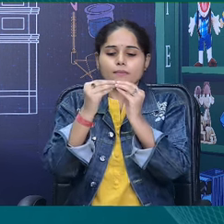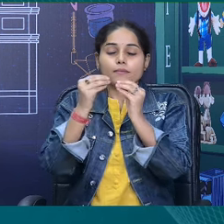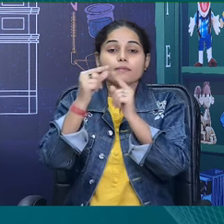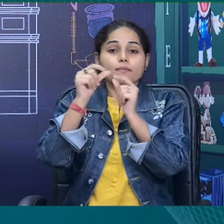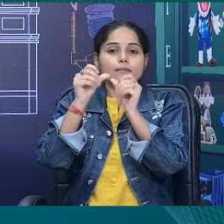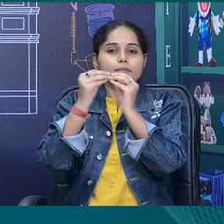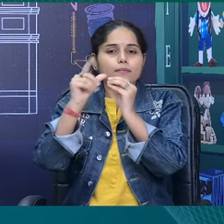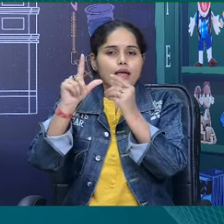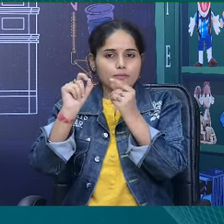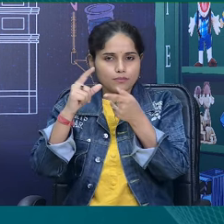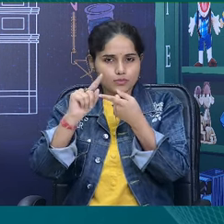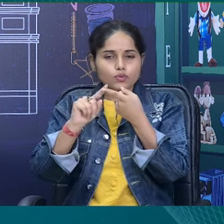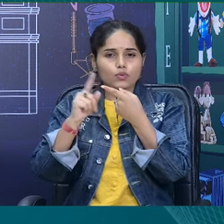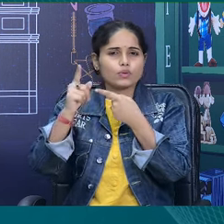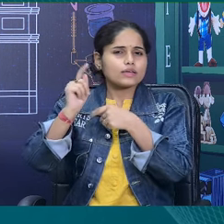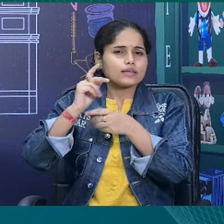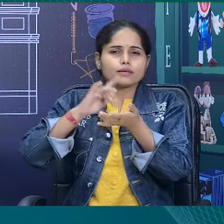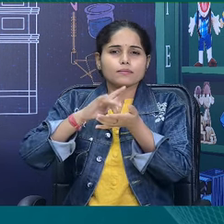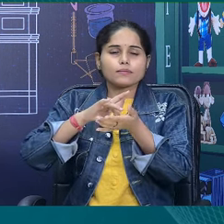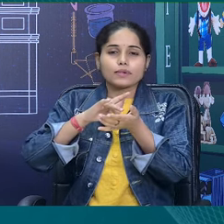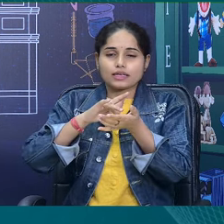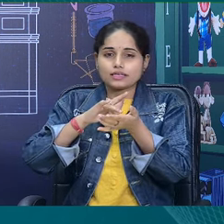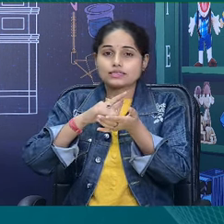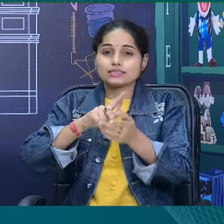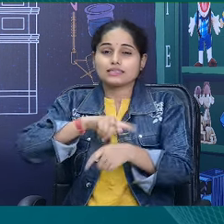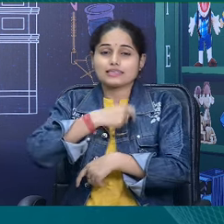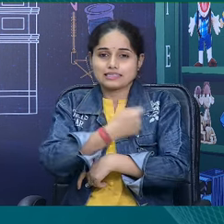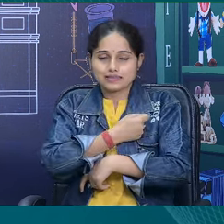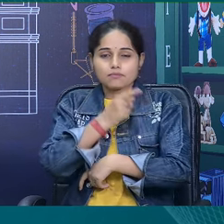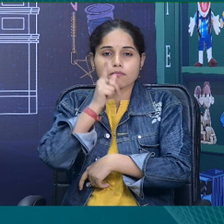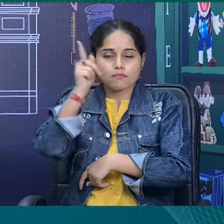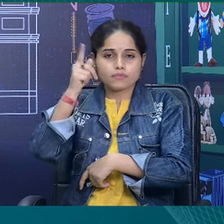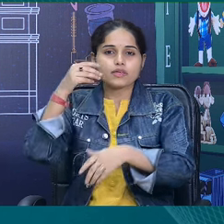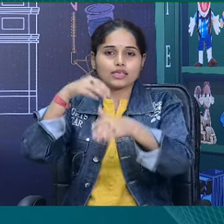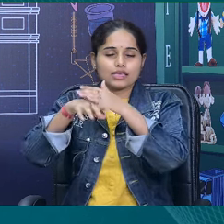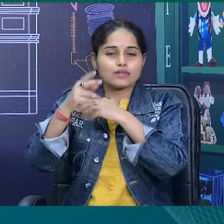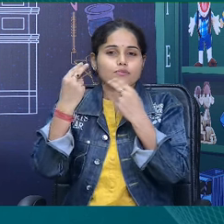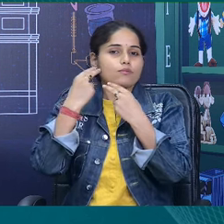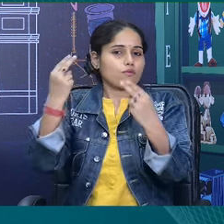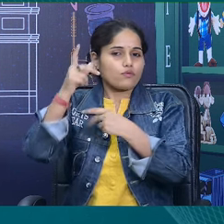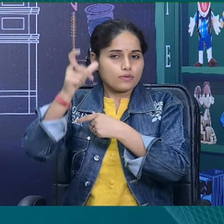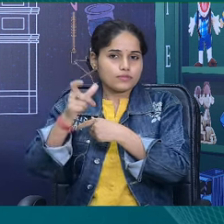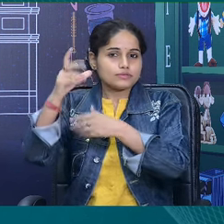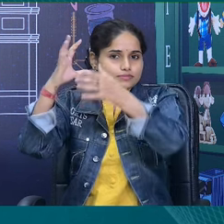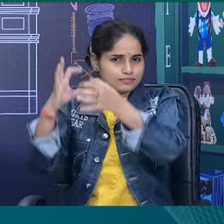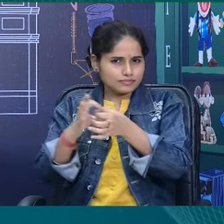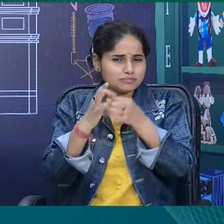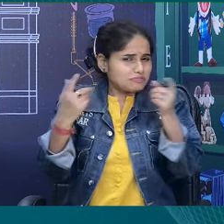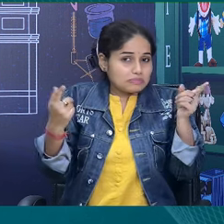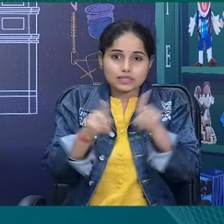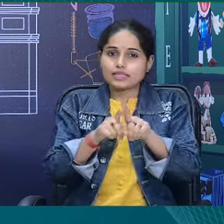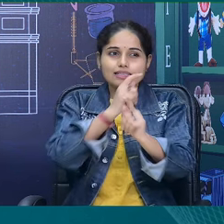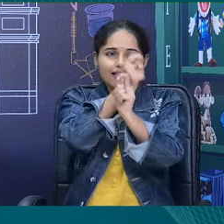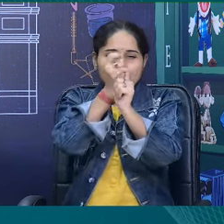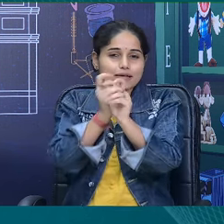आर्टिस्ट रहे हैं स्पेन के बहुत ही फेमस आर्टिस्ट हैं हूबहू उनकी प्र प्रतिक्रियाएं उन्होंने नहीं बनाई लेकिन डेफिनेटली उन्होंने उने